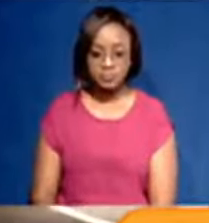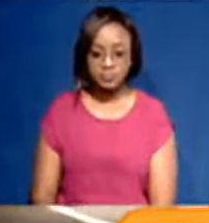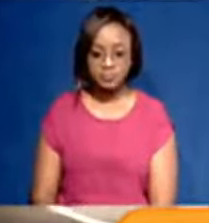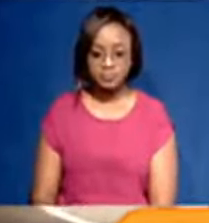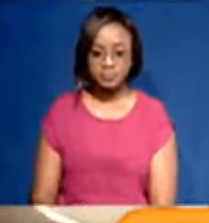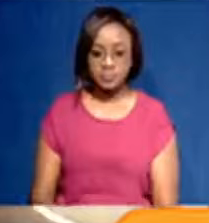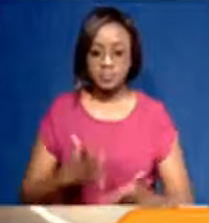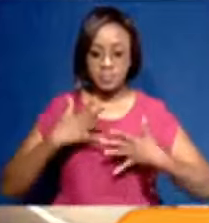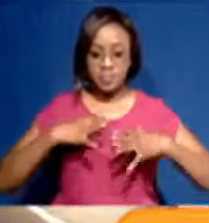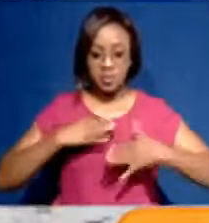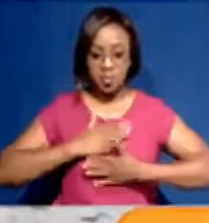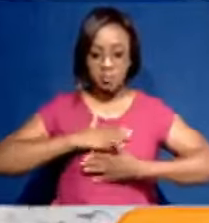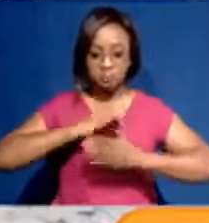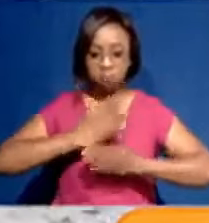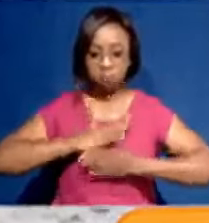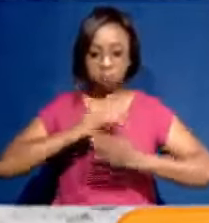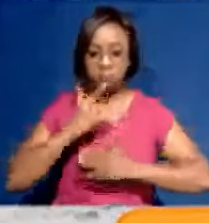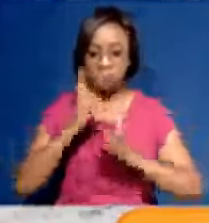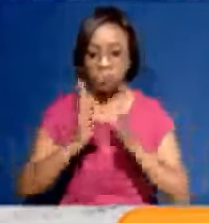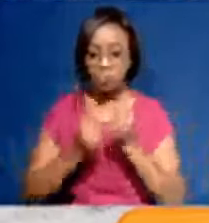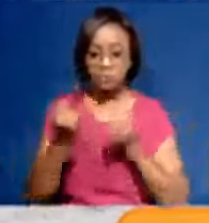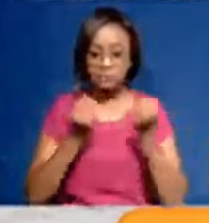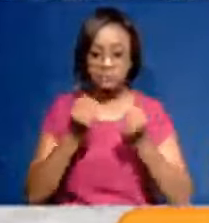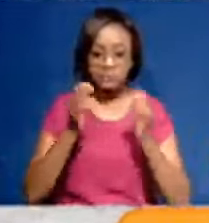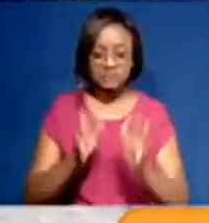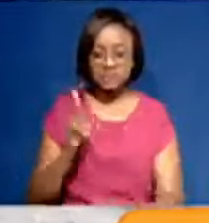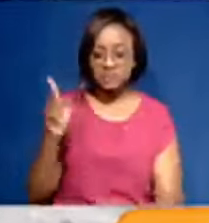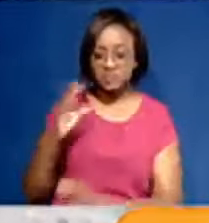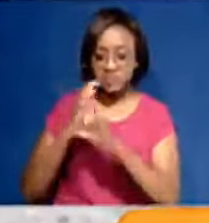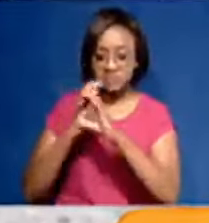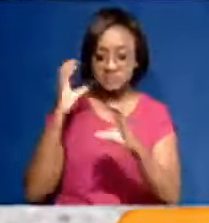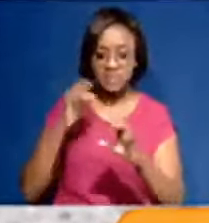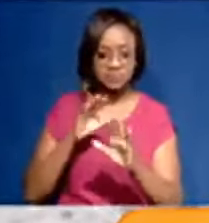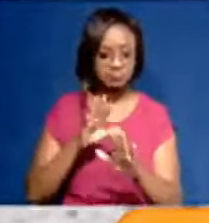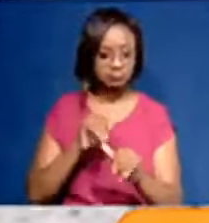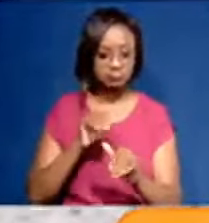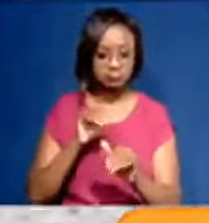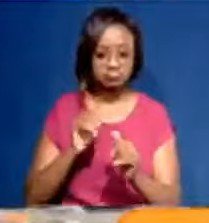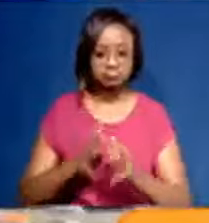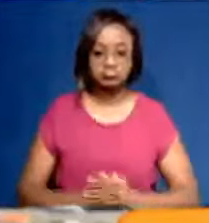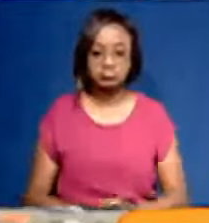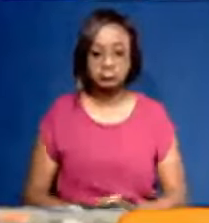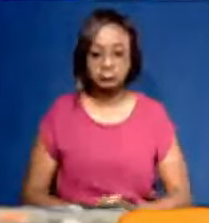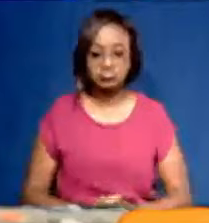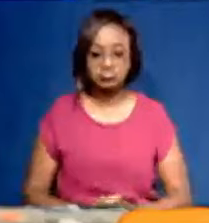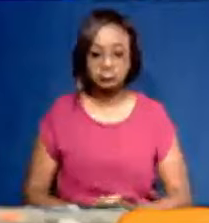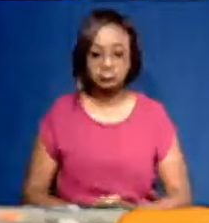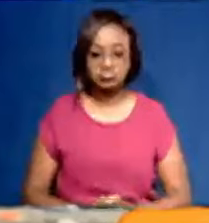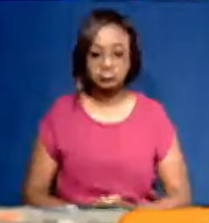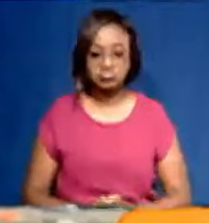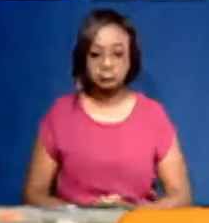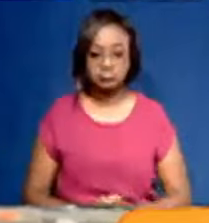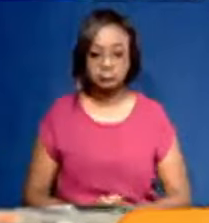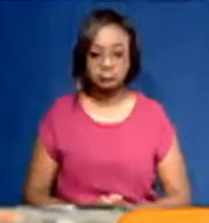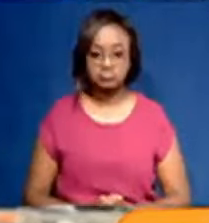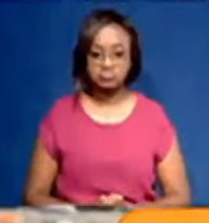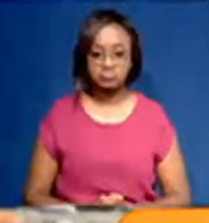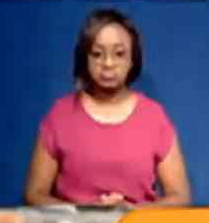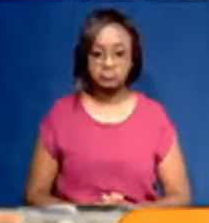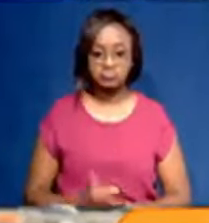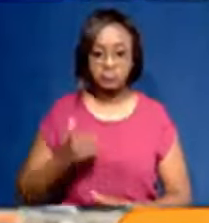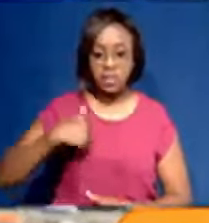Kulingana na manusura, dereva wa basi hili alikuwa akiendesha kwa mwendo wa kasi. Tulicheleweshwa pale kwenye mpaka leo, tunaambiwa